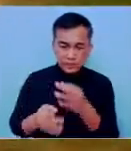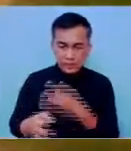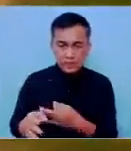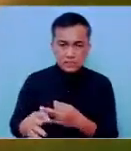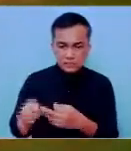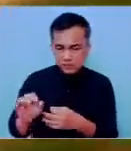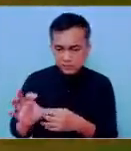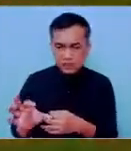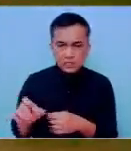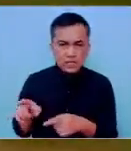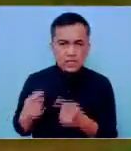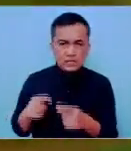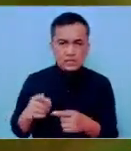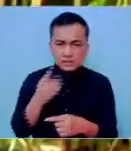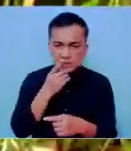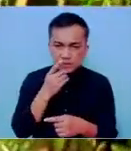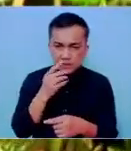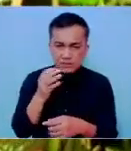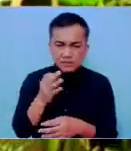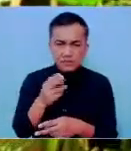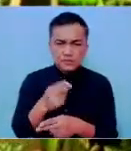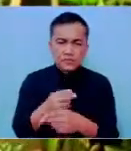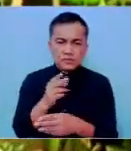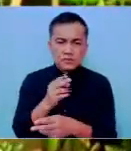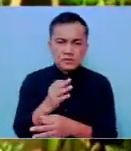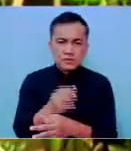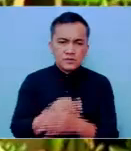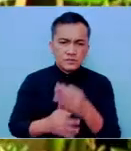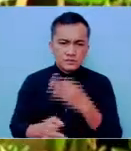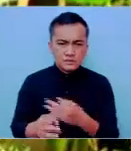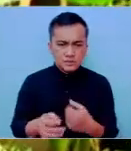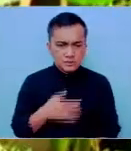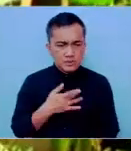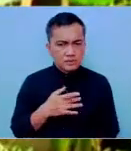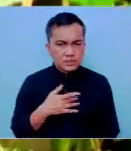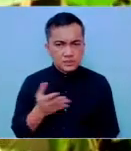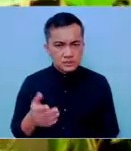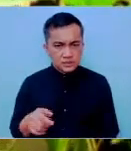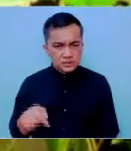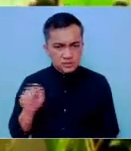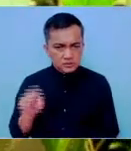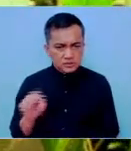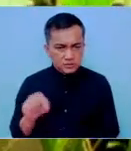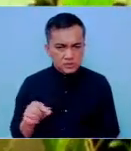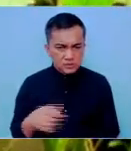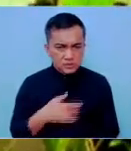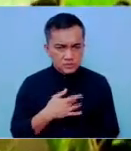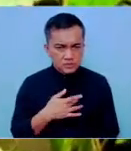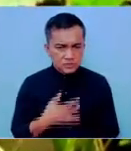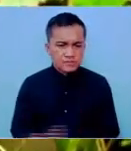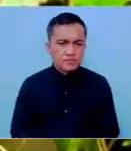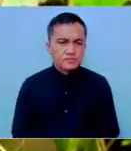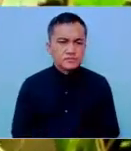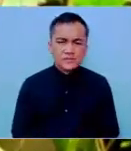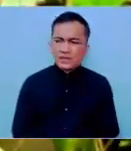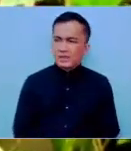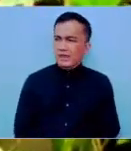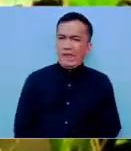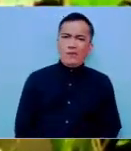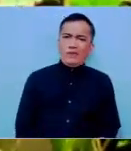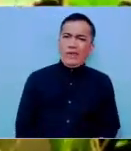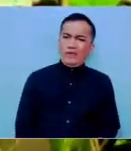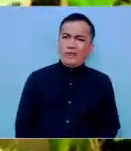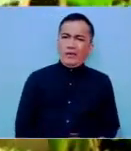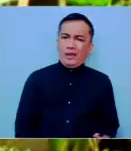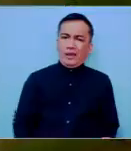tinatawag na diabetic foot nararamdaman niyo po ba ito itong ginagawa kong pagtusok sa paa niyo hindi po nararamdan hindi niyo nararamdaman